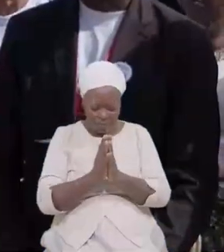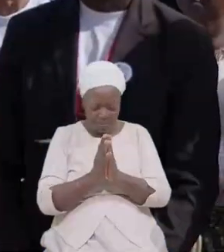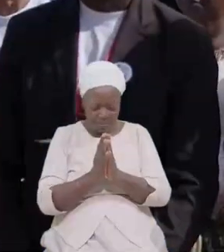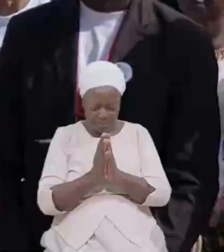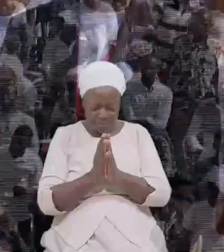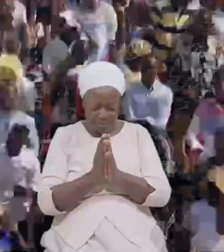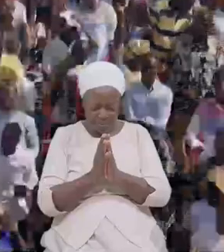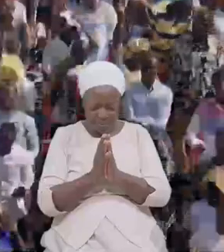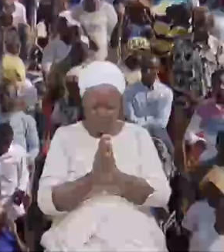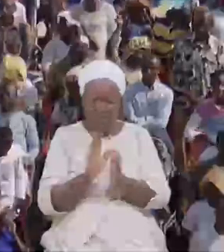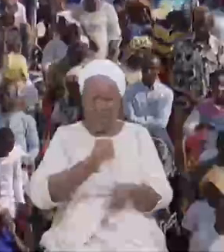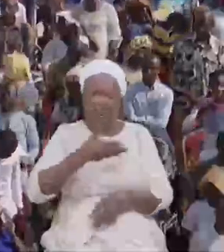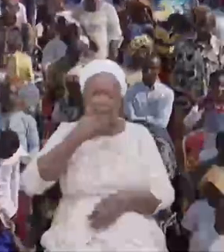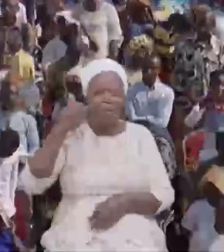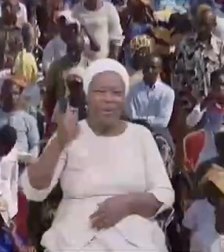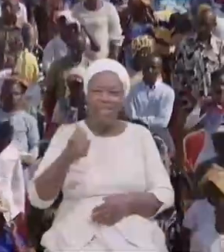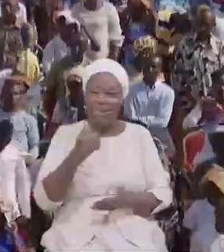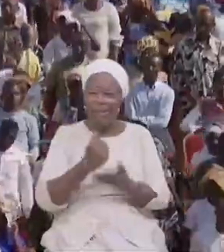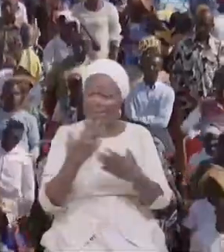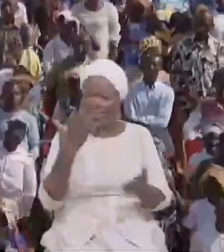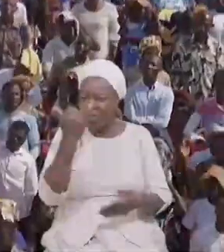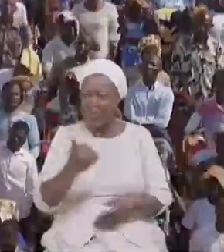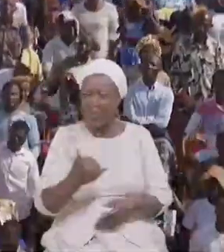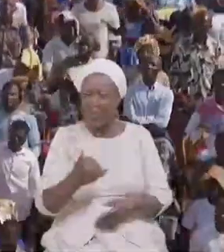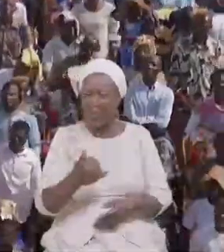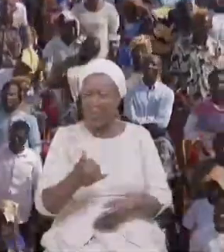Un meilleur amen. Qu'est-ce que votre voix aujourd'hui?